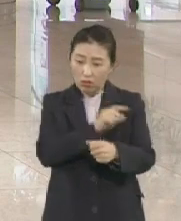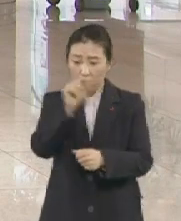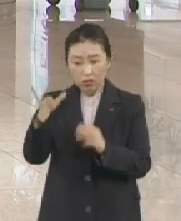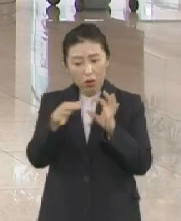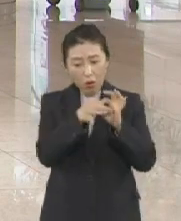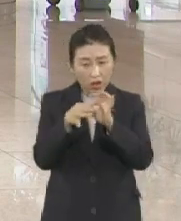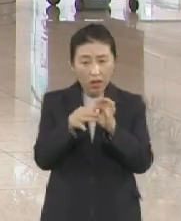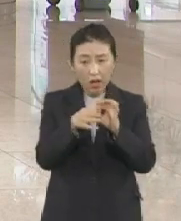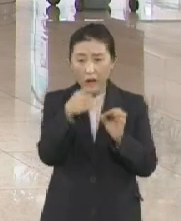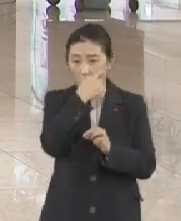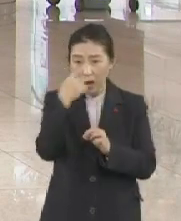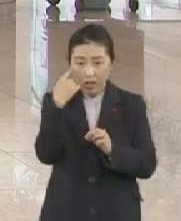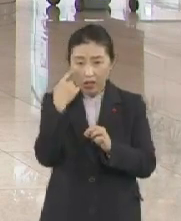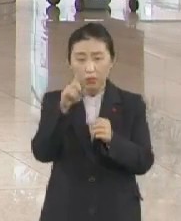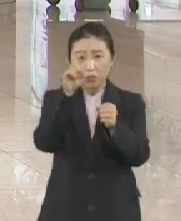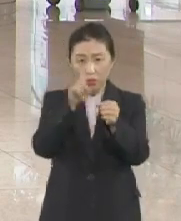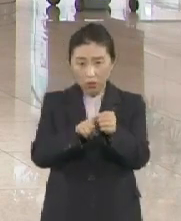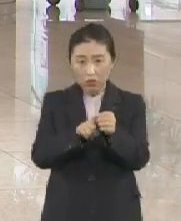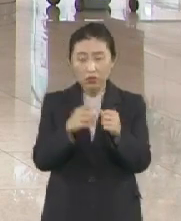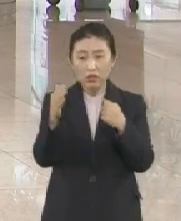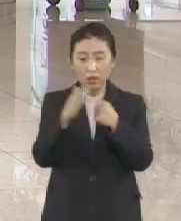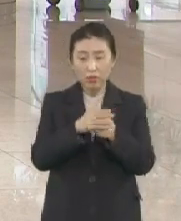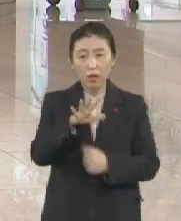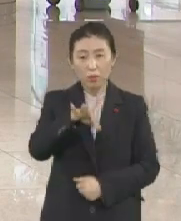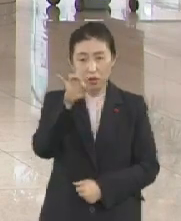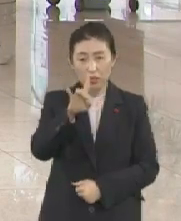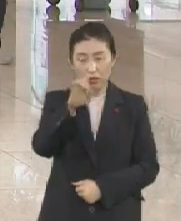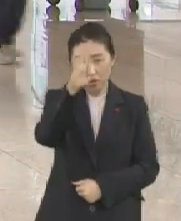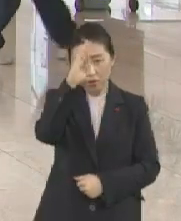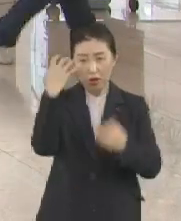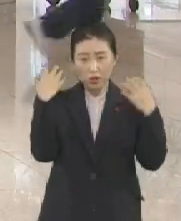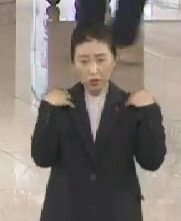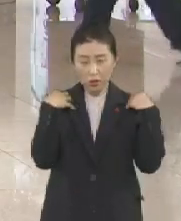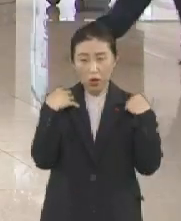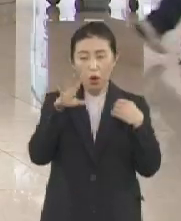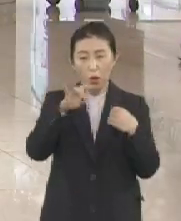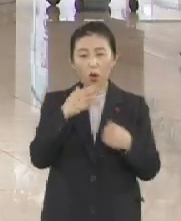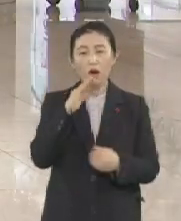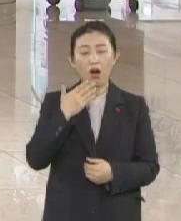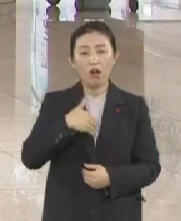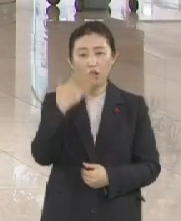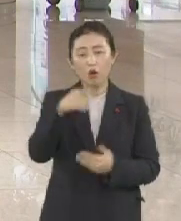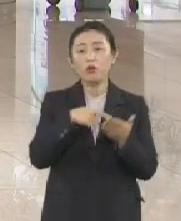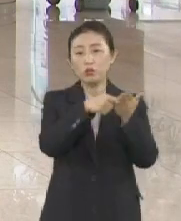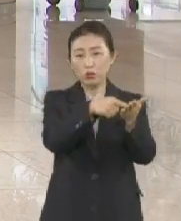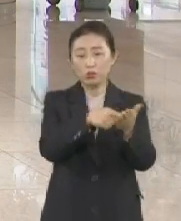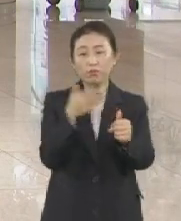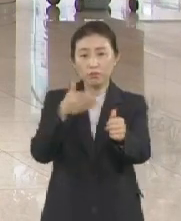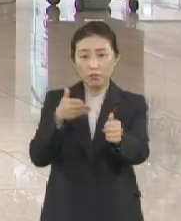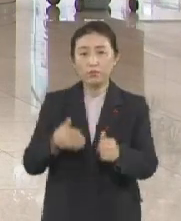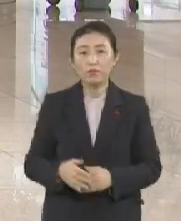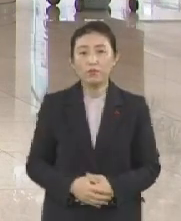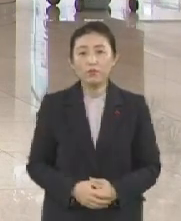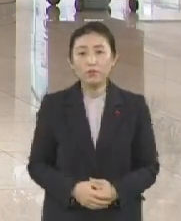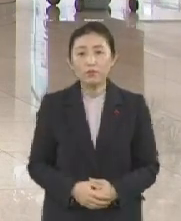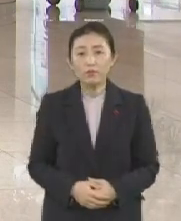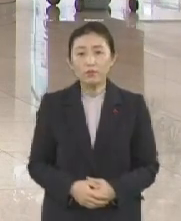확인하기 위한 추가 연구를 위해서라도 일단 적극적으로 신고하는 게 좋습니다. TJB 닥터리포트 김종엽입니다.